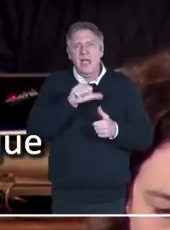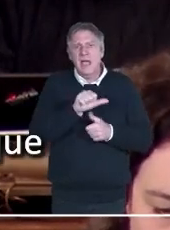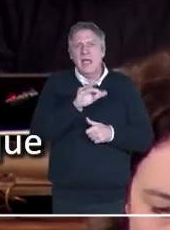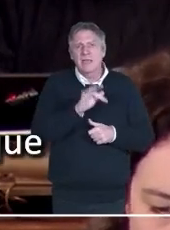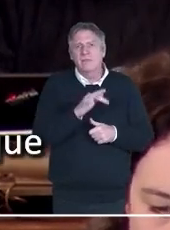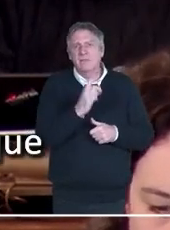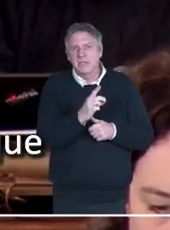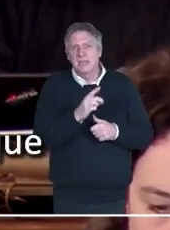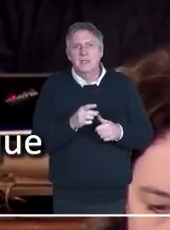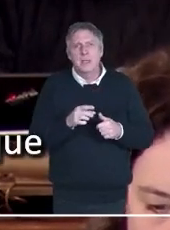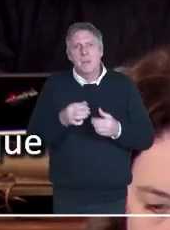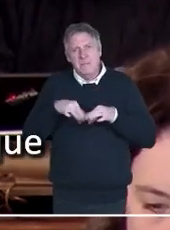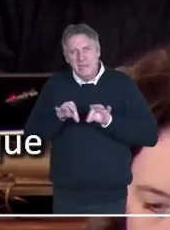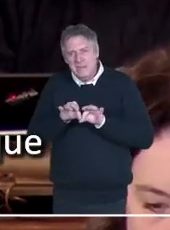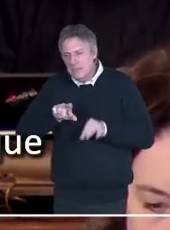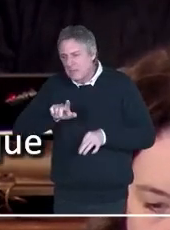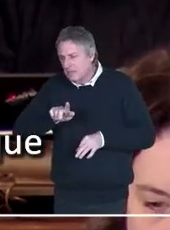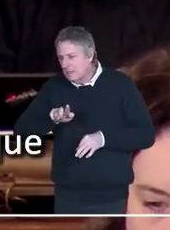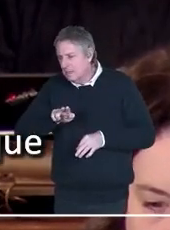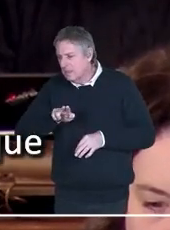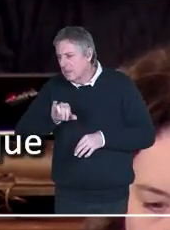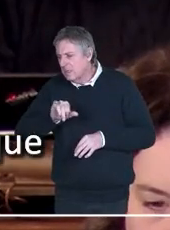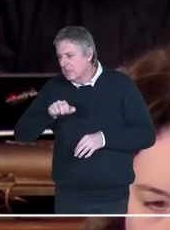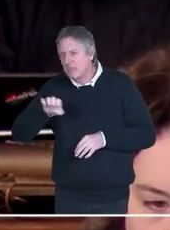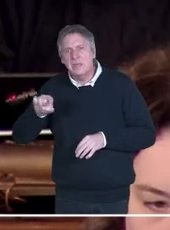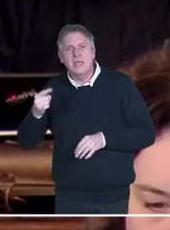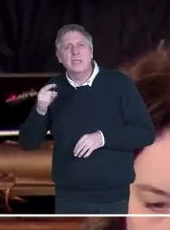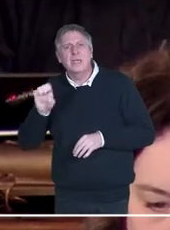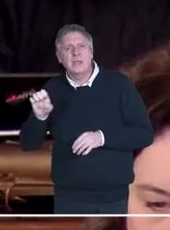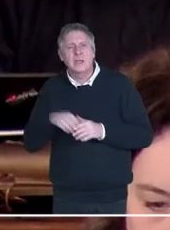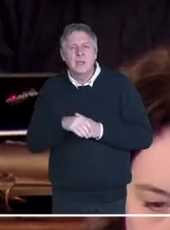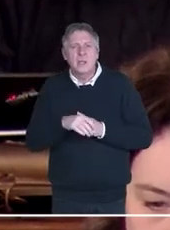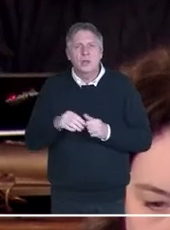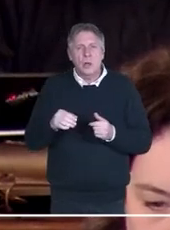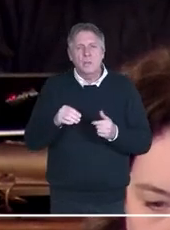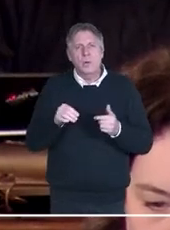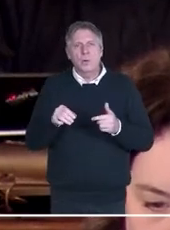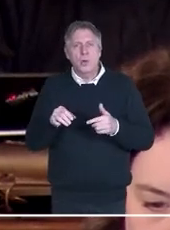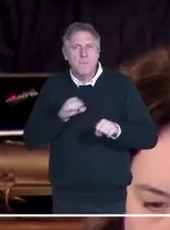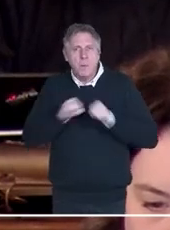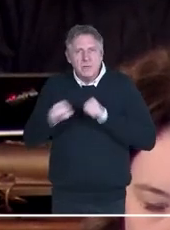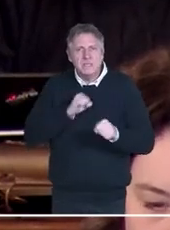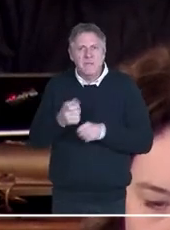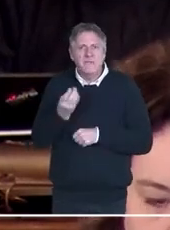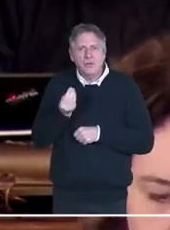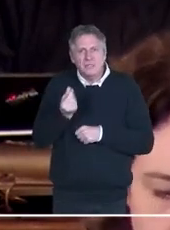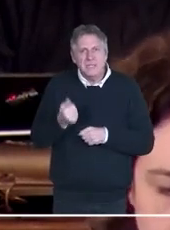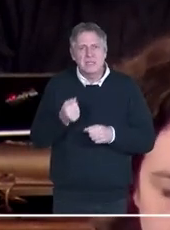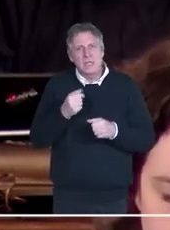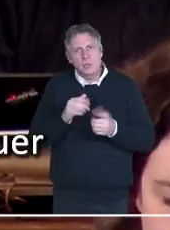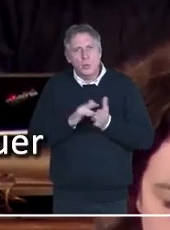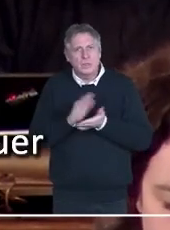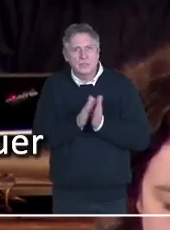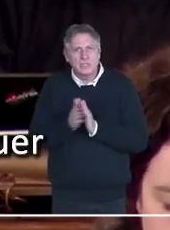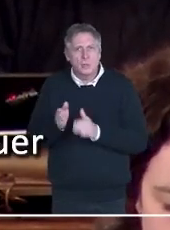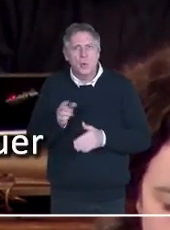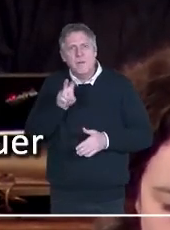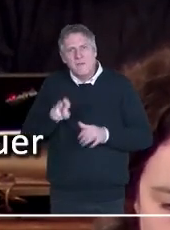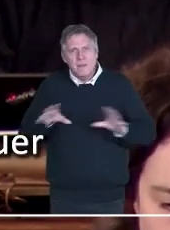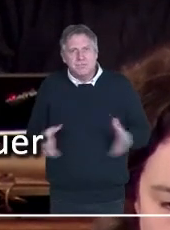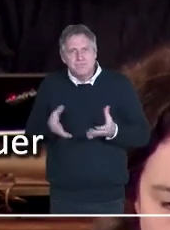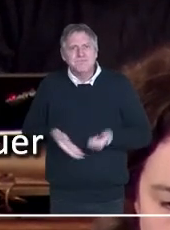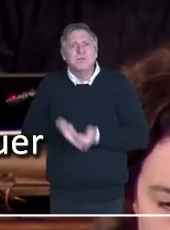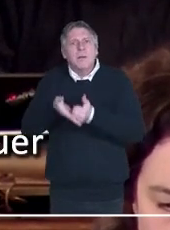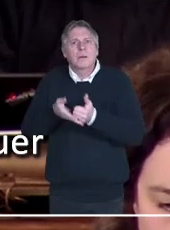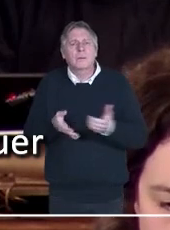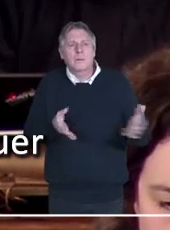souhaite accompagner cette dynamique de préservation des connectivités écologiques et de mobilisation des financements climat. Je voudrais aussi